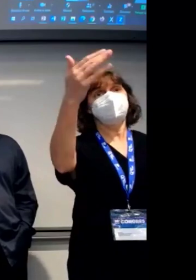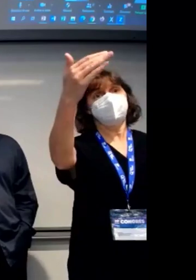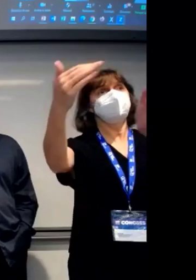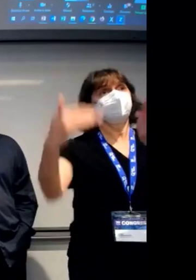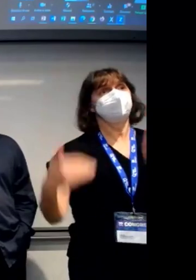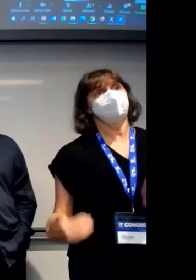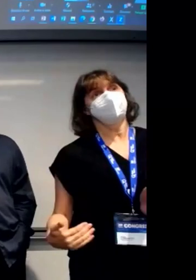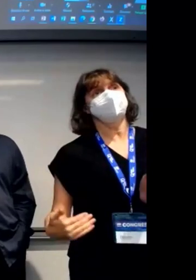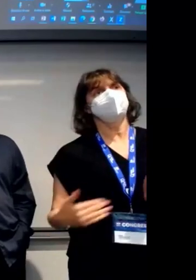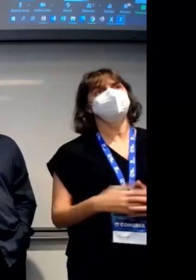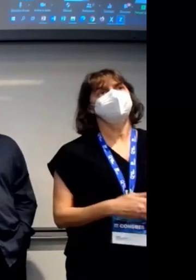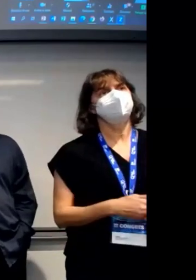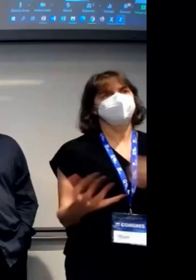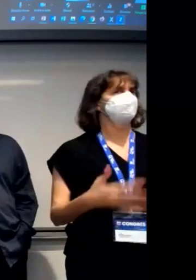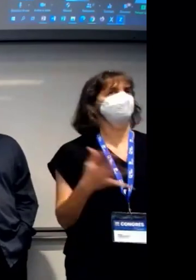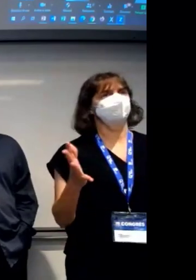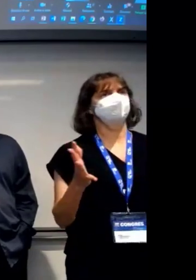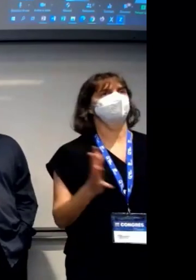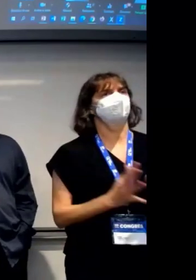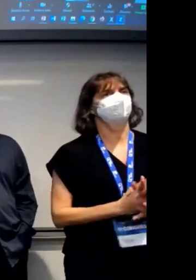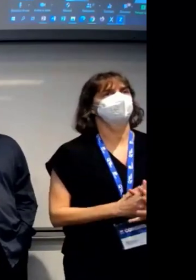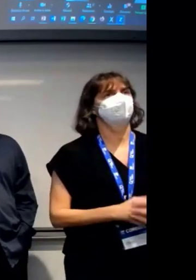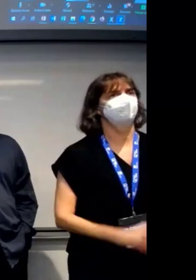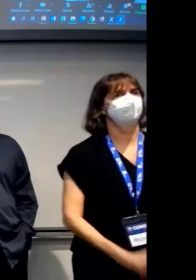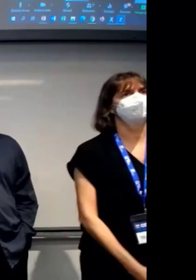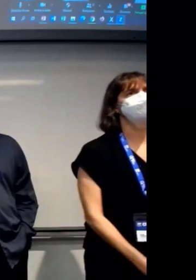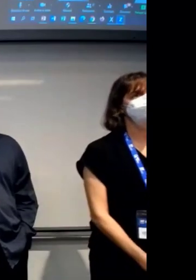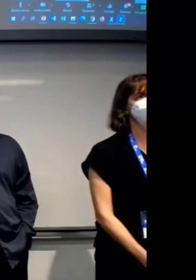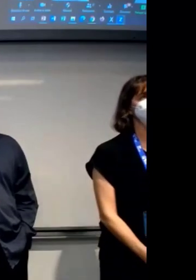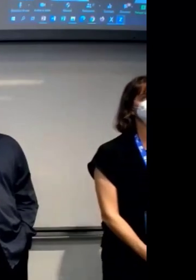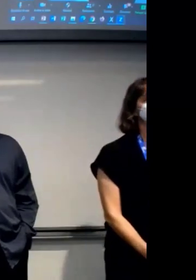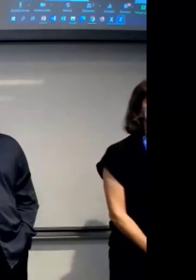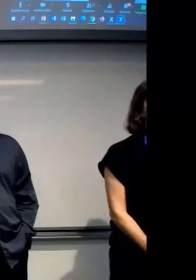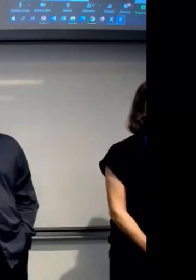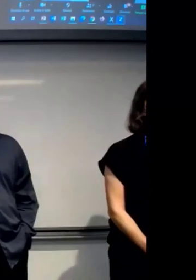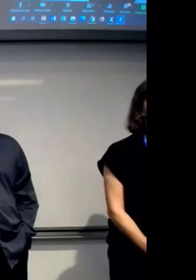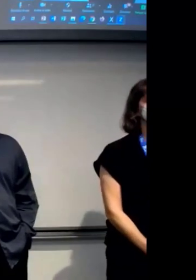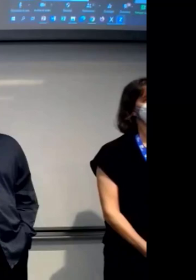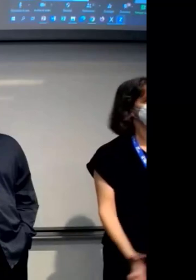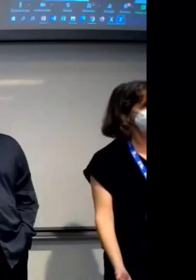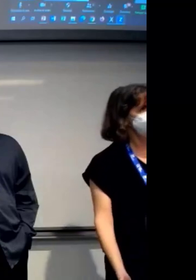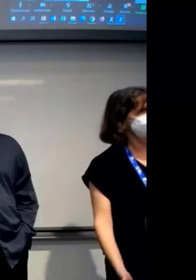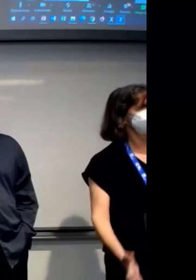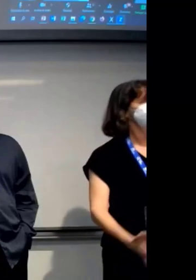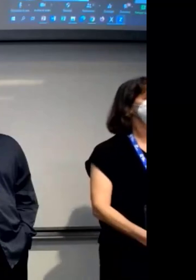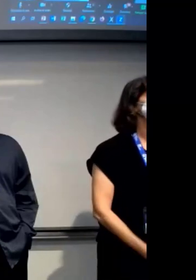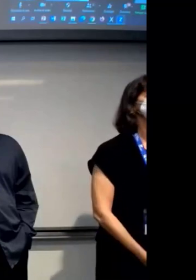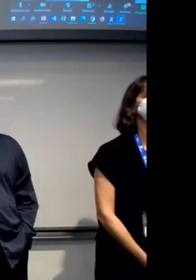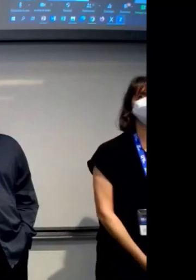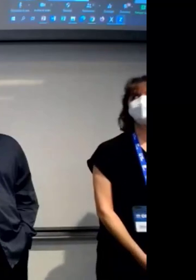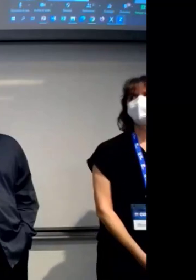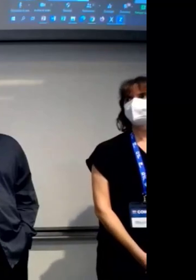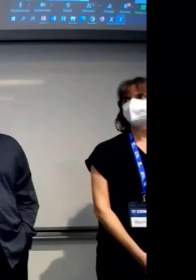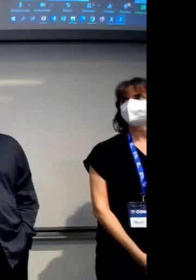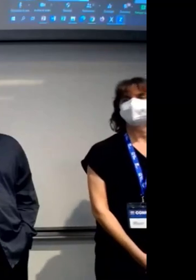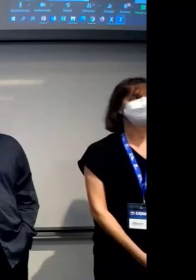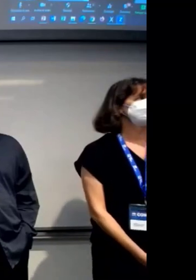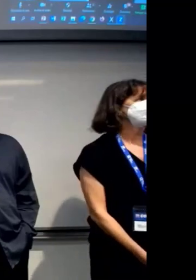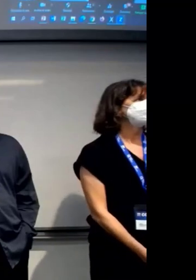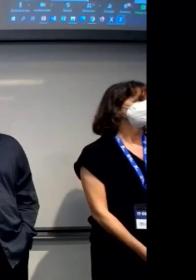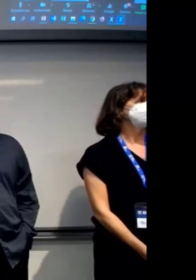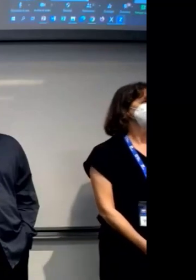dit oui. Dans mon labo, on a fait ça. Mais ça n'existe pas à l'Université Laval. Oui, le portail REL. Oui, c'est ça.